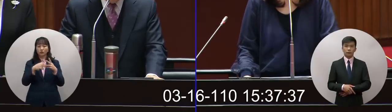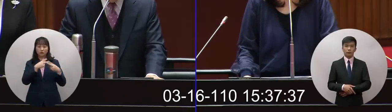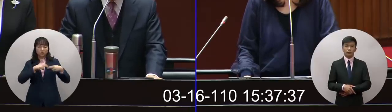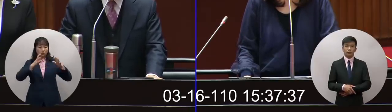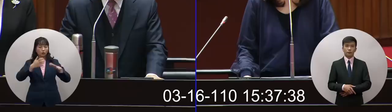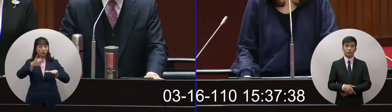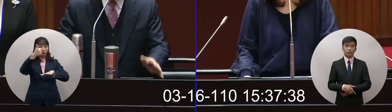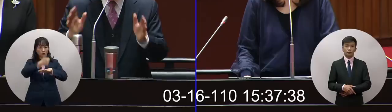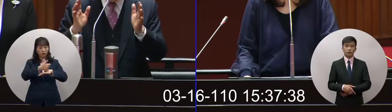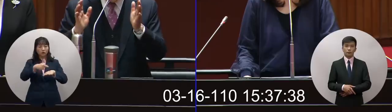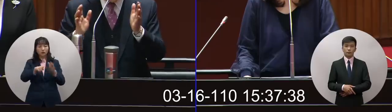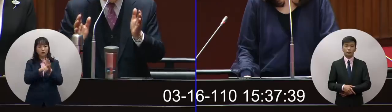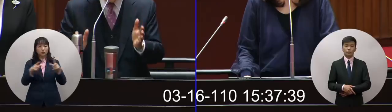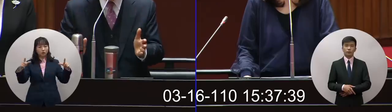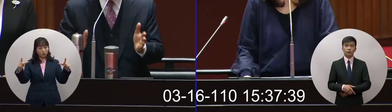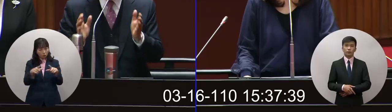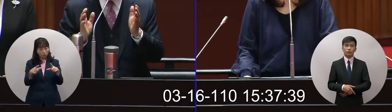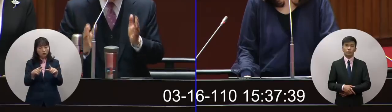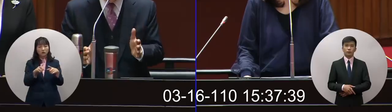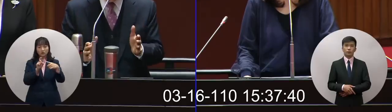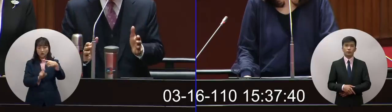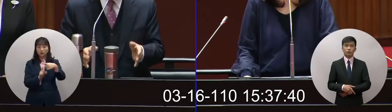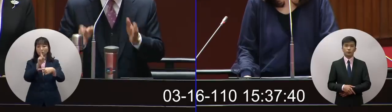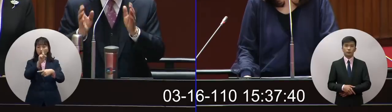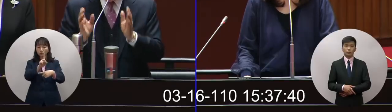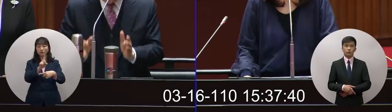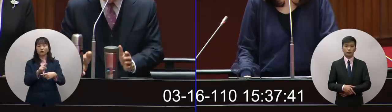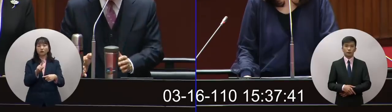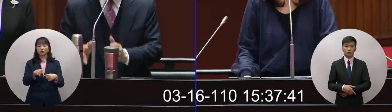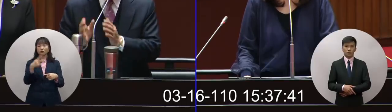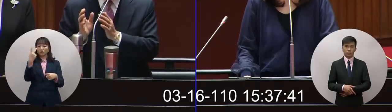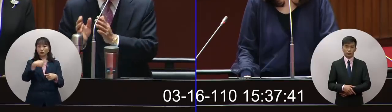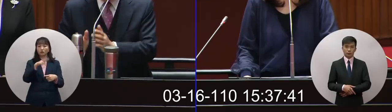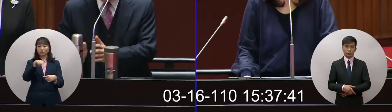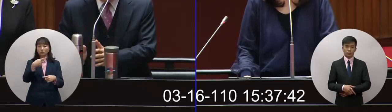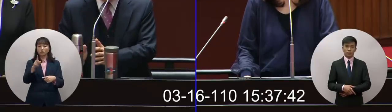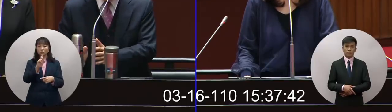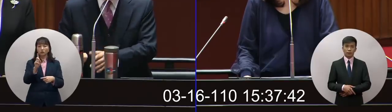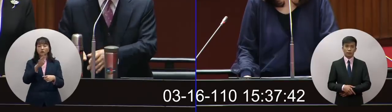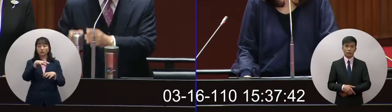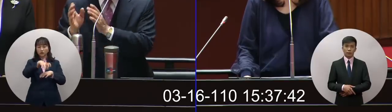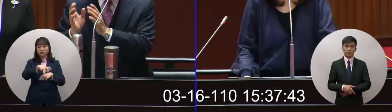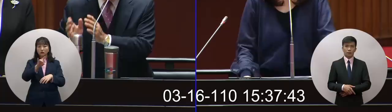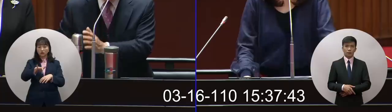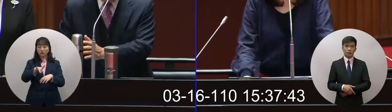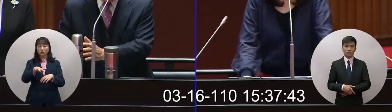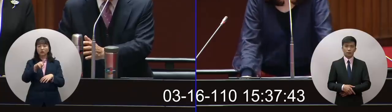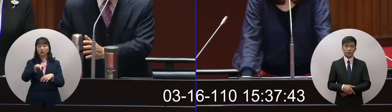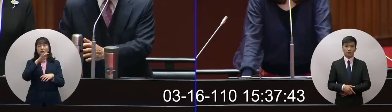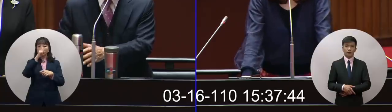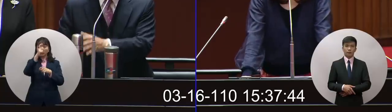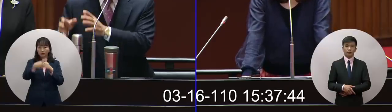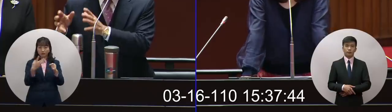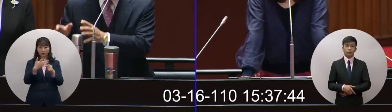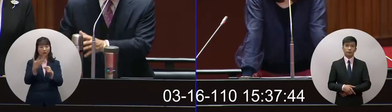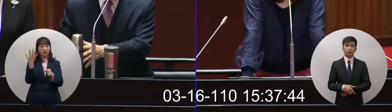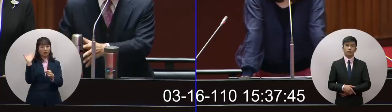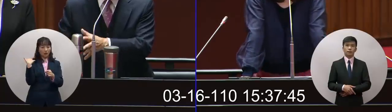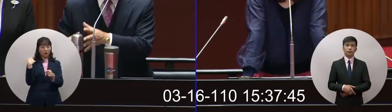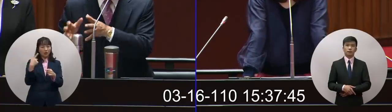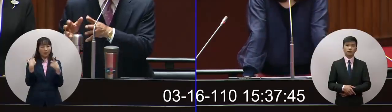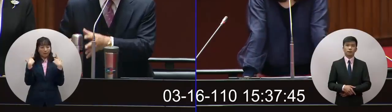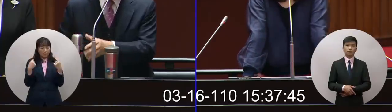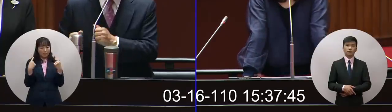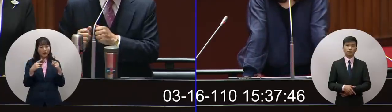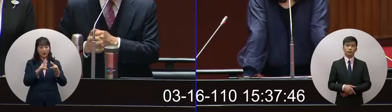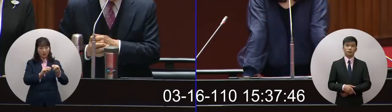任后缩小剩1/10，而且所在的位置是18年前已经填